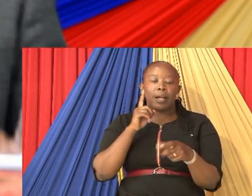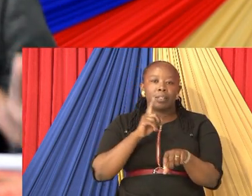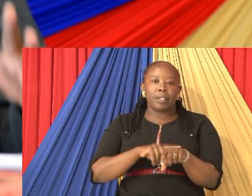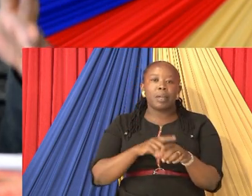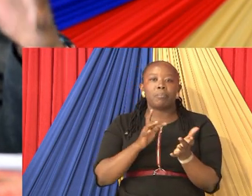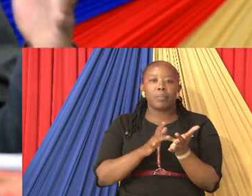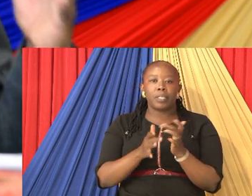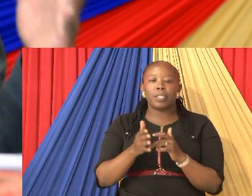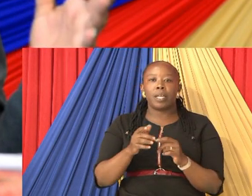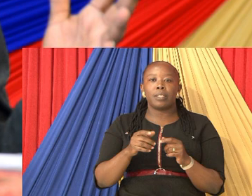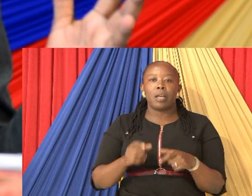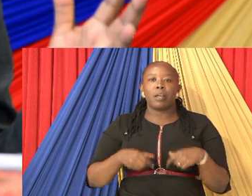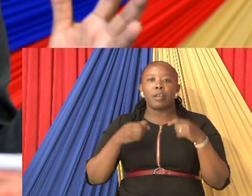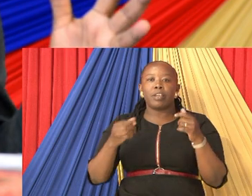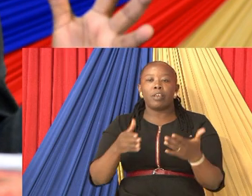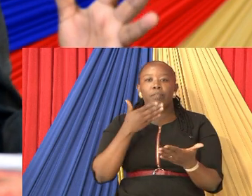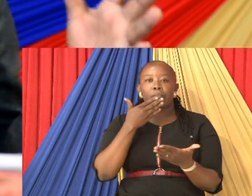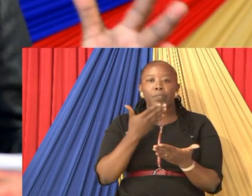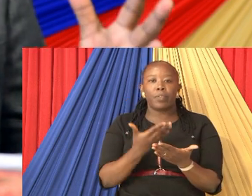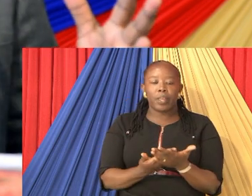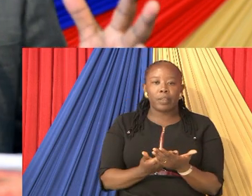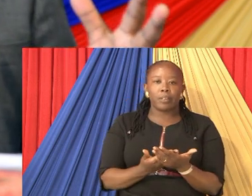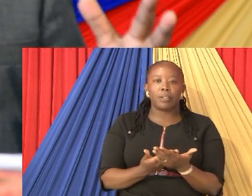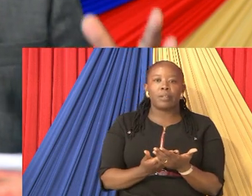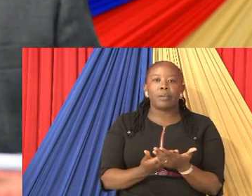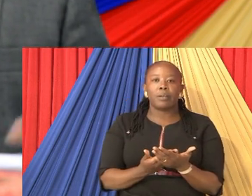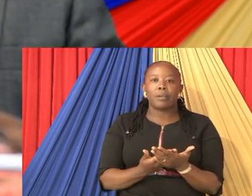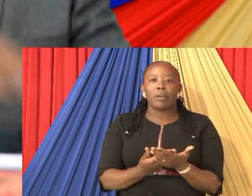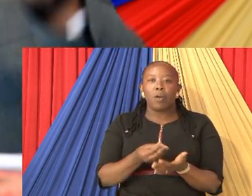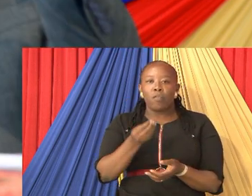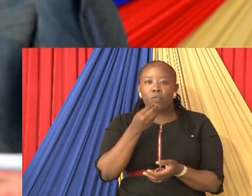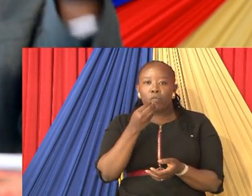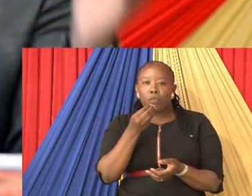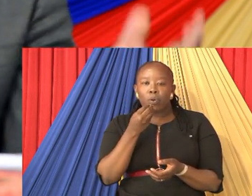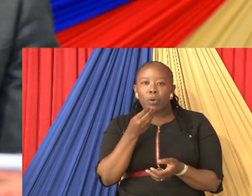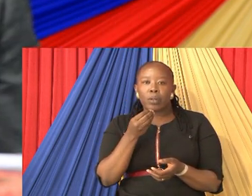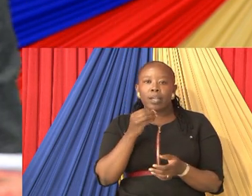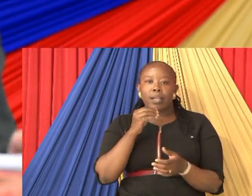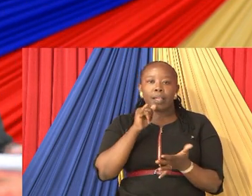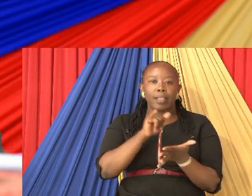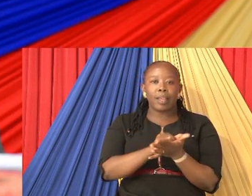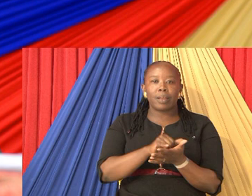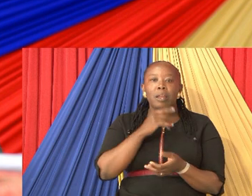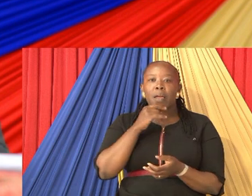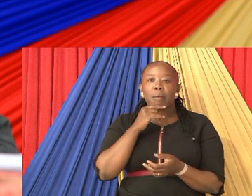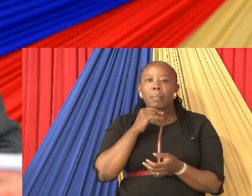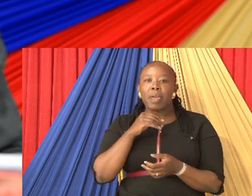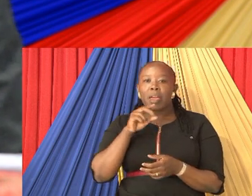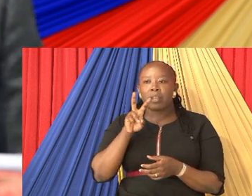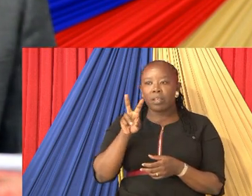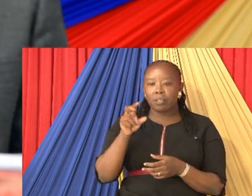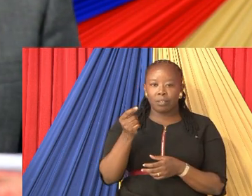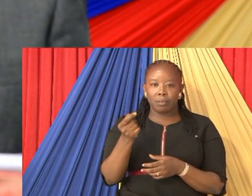kwamba hata kile ambacho walikuwa wanaona kama ni kidogo, Mungu akakiongeza kikawa kingi.